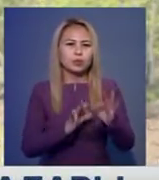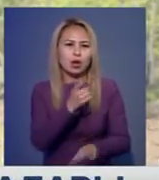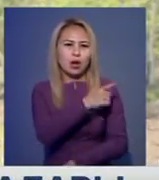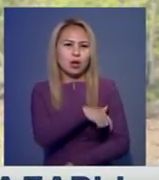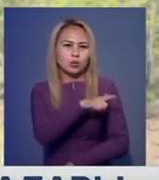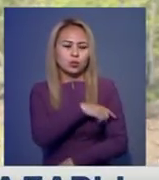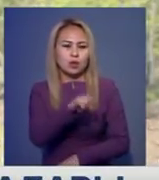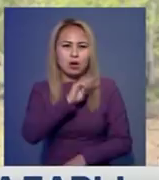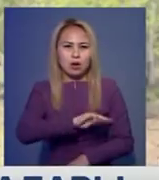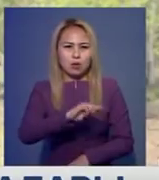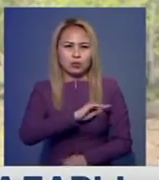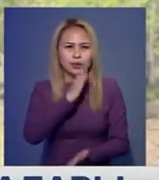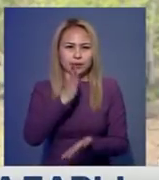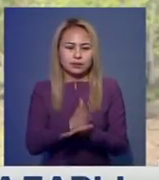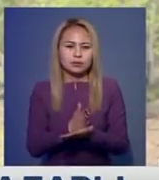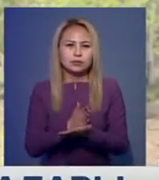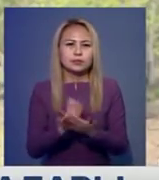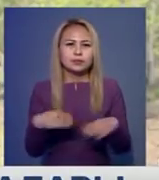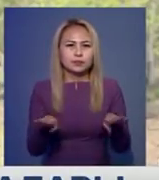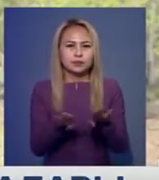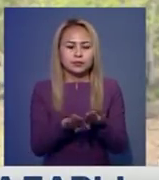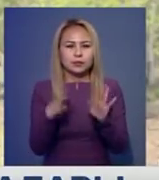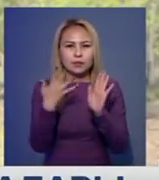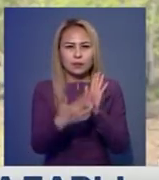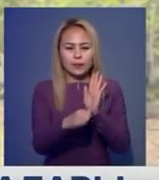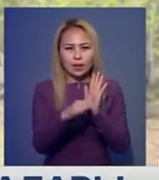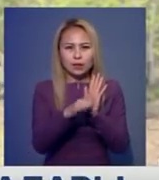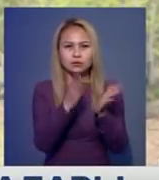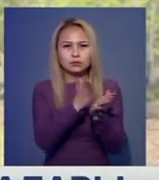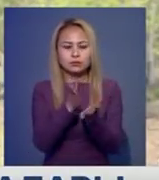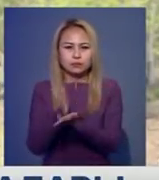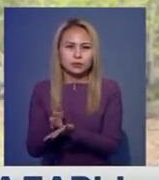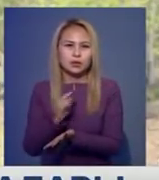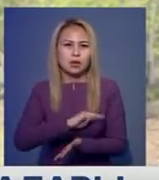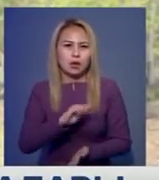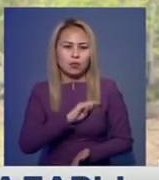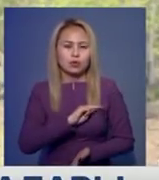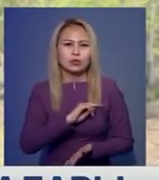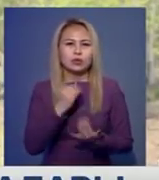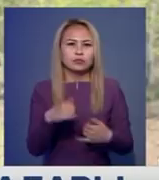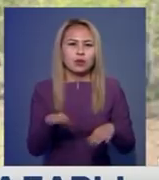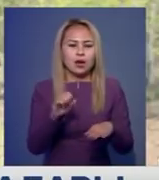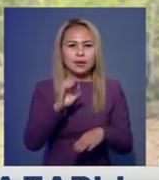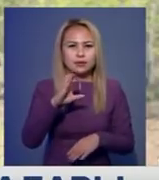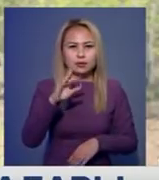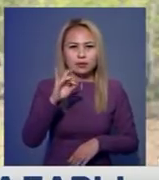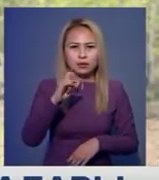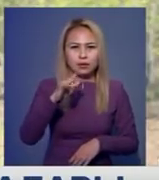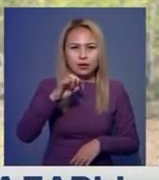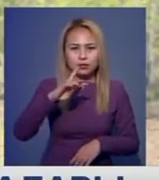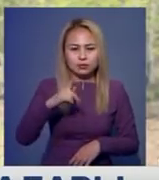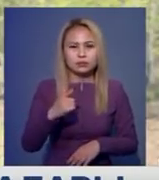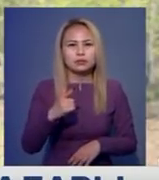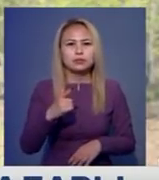кезекшілік жұмыс жасалады. Оны біз 6 бағыт бойынша жасаймыз. Ол дегеніміз, мысалы, Астрахан бағыты